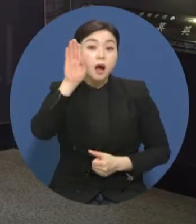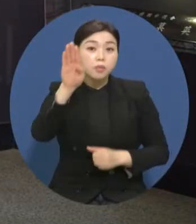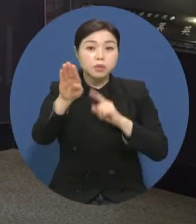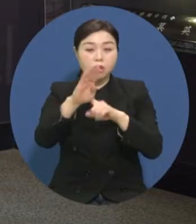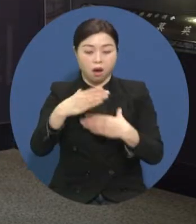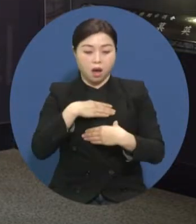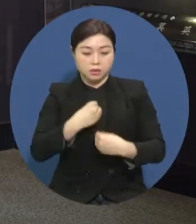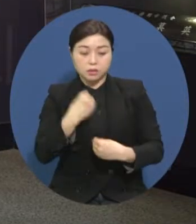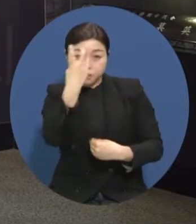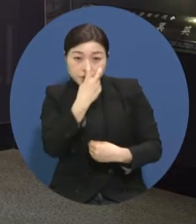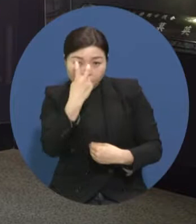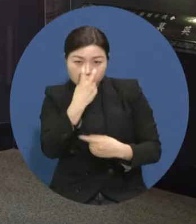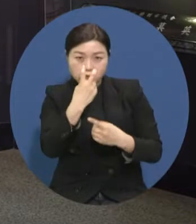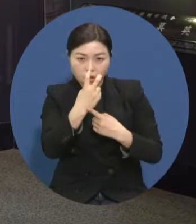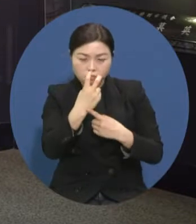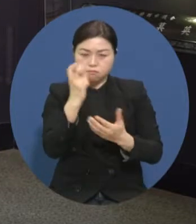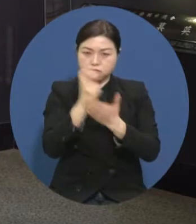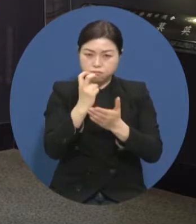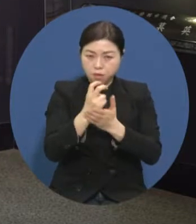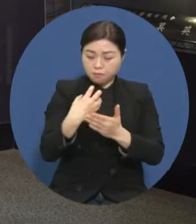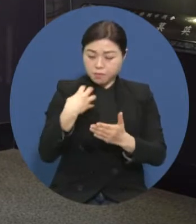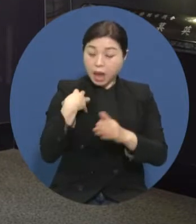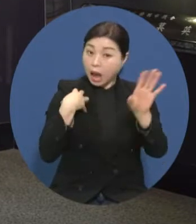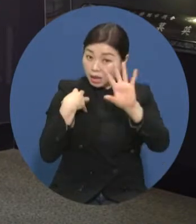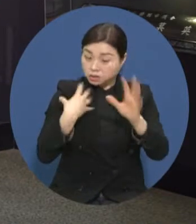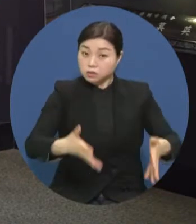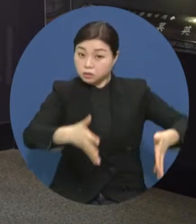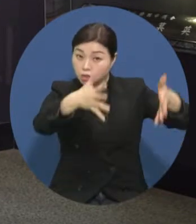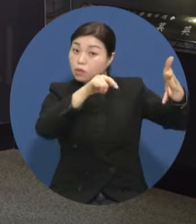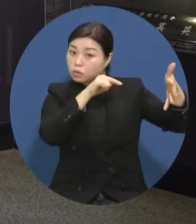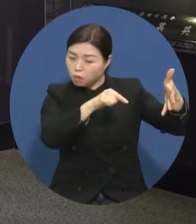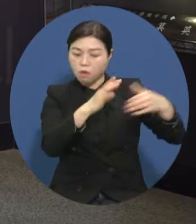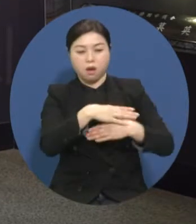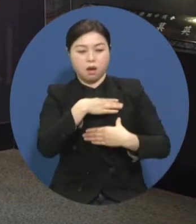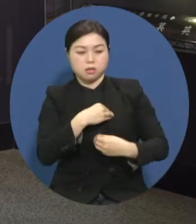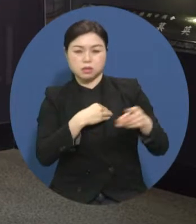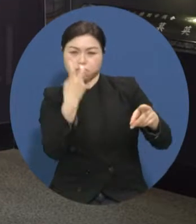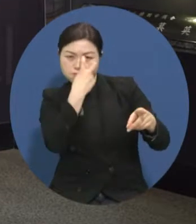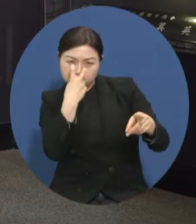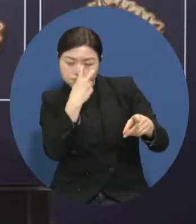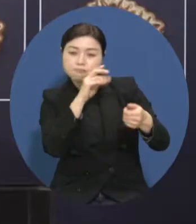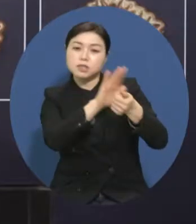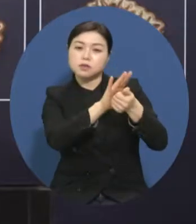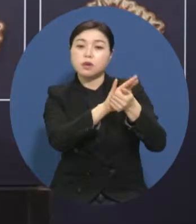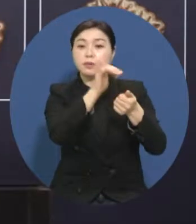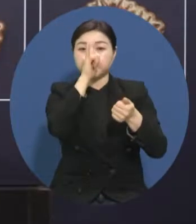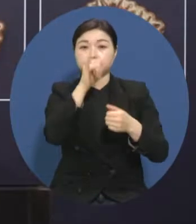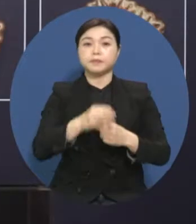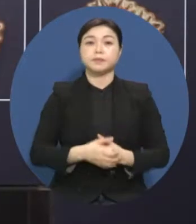앞으로는 안전점검 의무관리 대상이 아닌 건축물에 대해서도 안전점검이 지원됩니다.